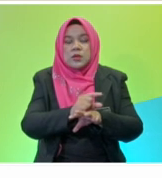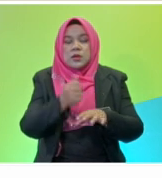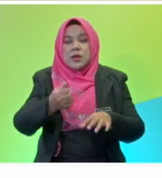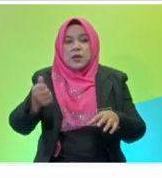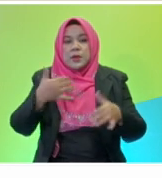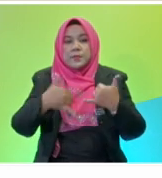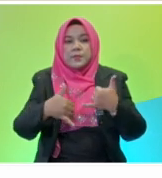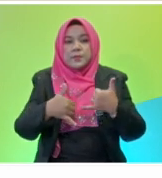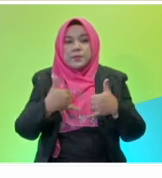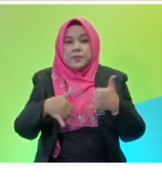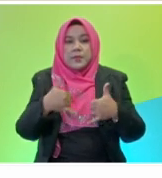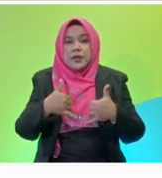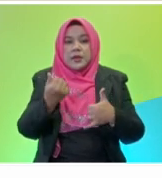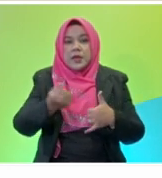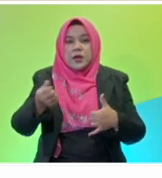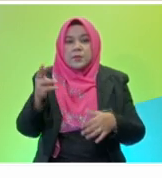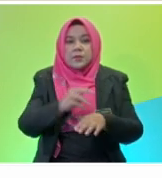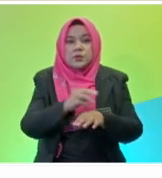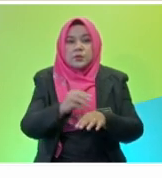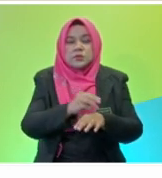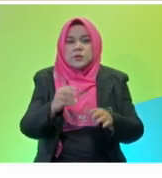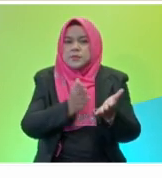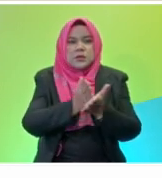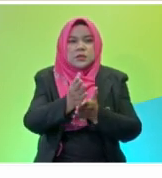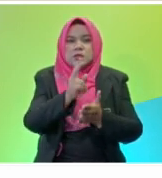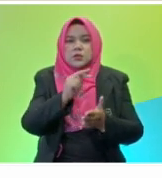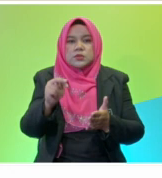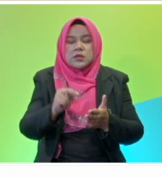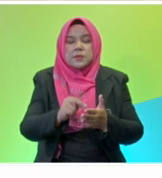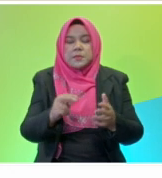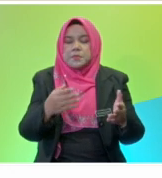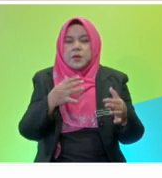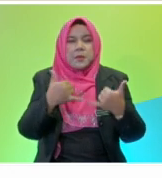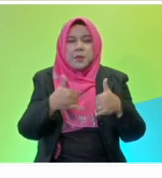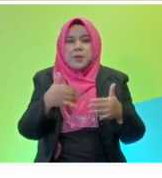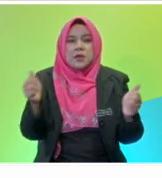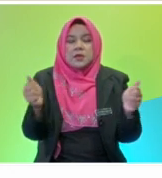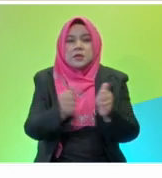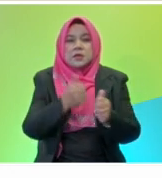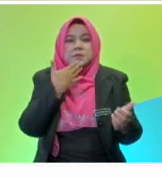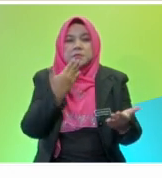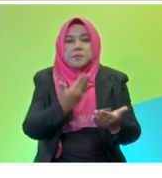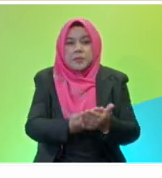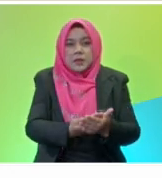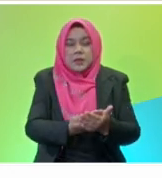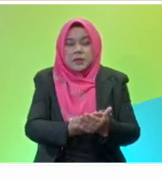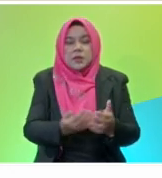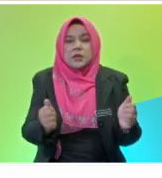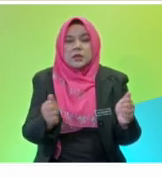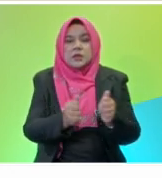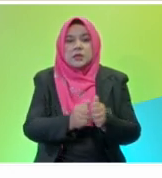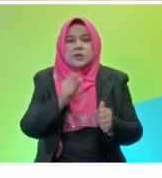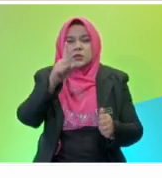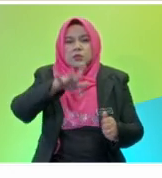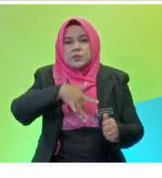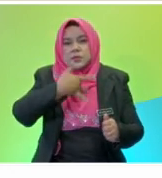maksudnya ekspresif dan konsisten maksudnya dia udah boleh main dengan baik oke dengan adanya satu perasaan